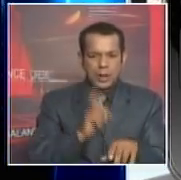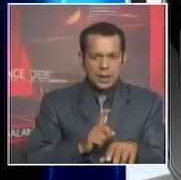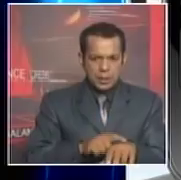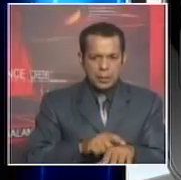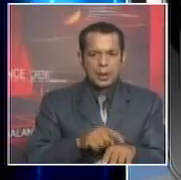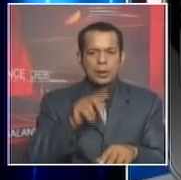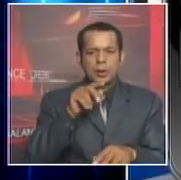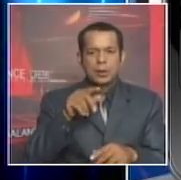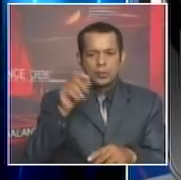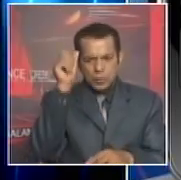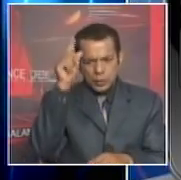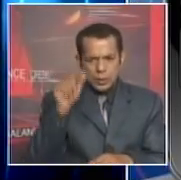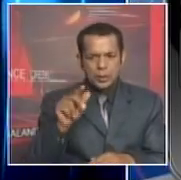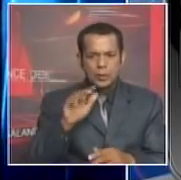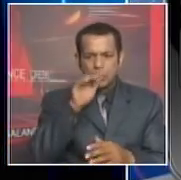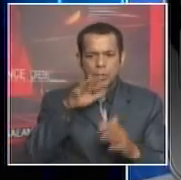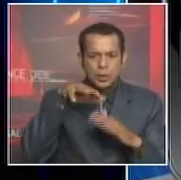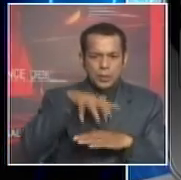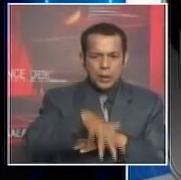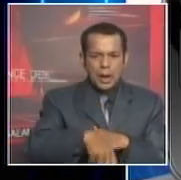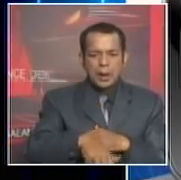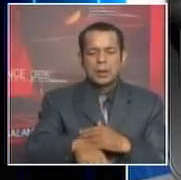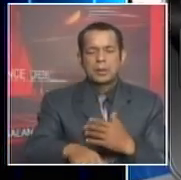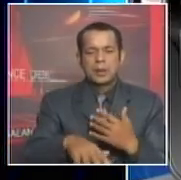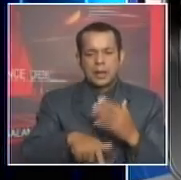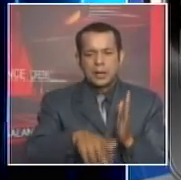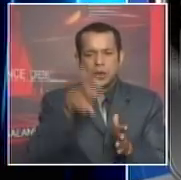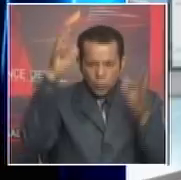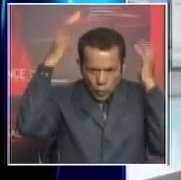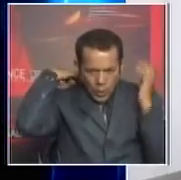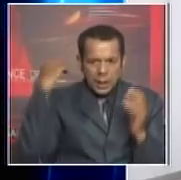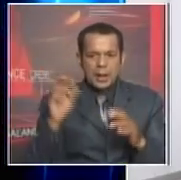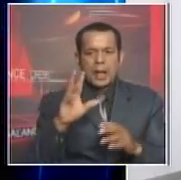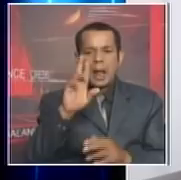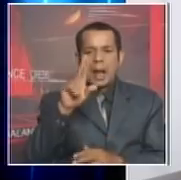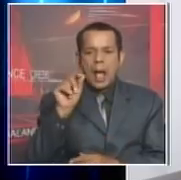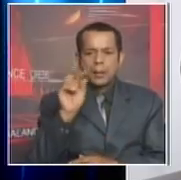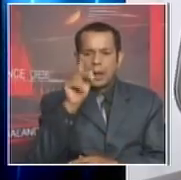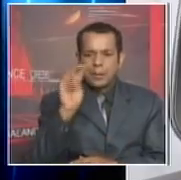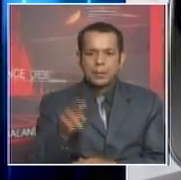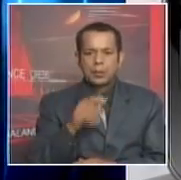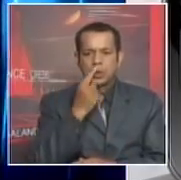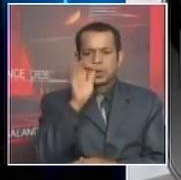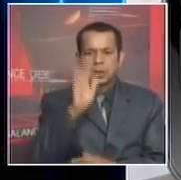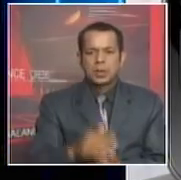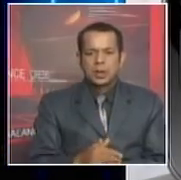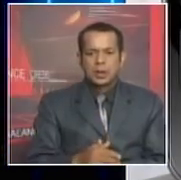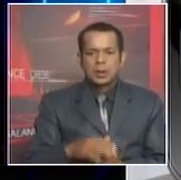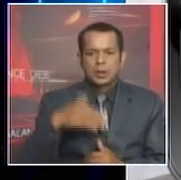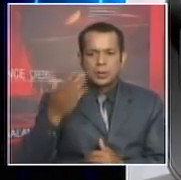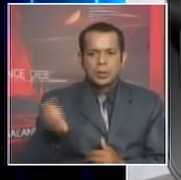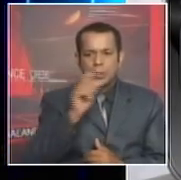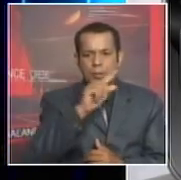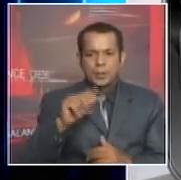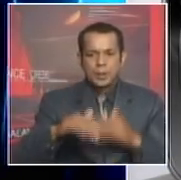नत्र जबरजस्ती भिरमा जाने बुढो गोरुलाई रामराम बाहेक के भन्न सकिन्छ र? आनन्दराम पौडेल लेख्छन्, हरेक